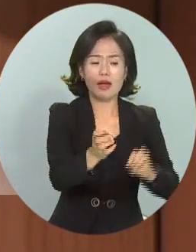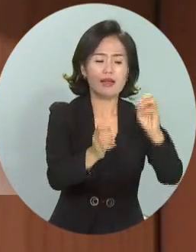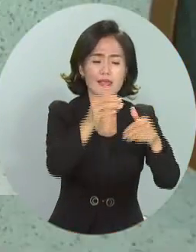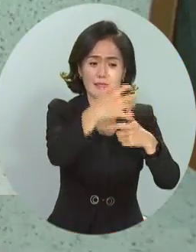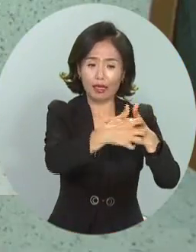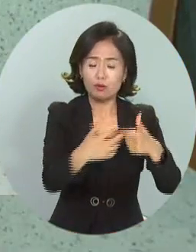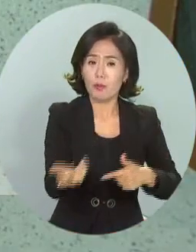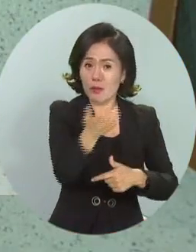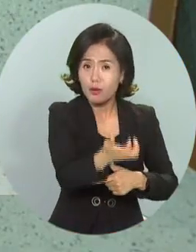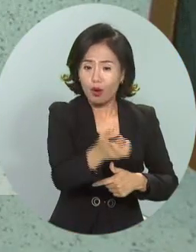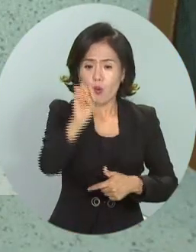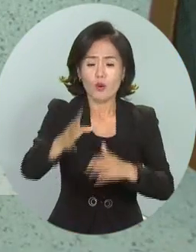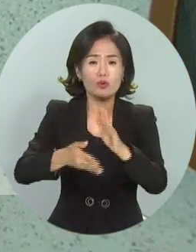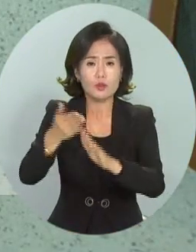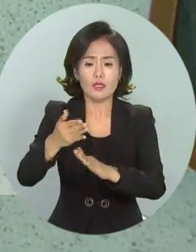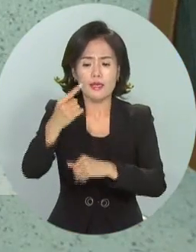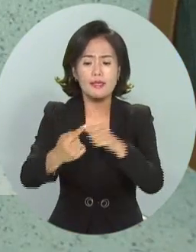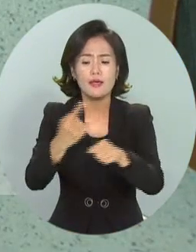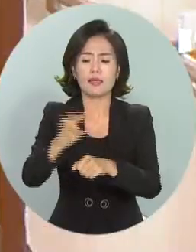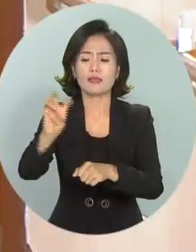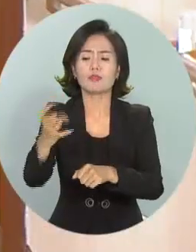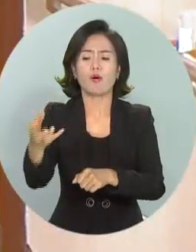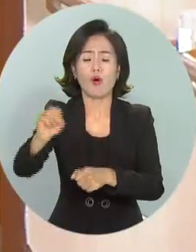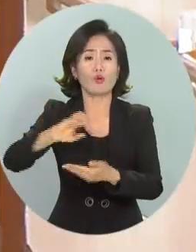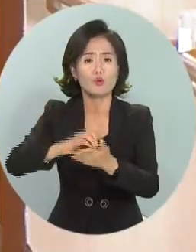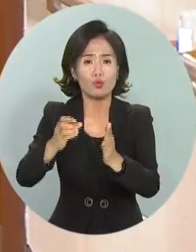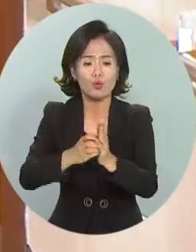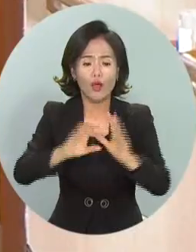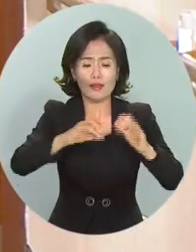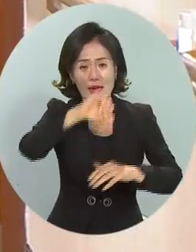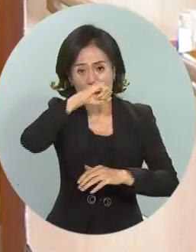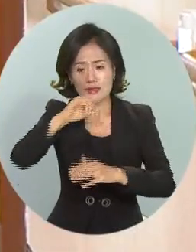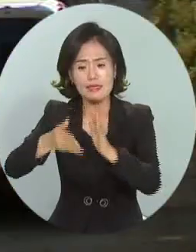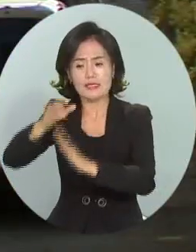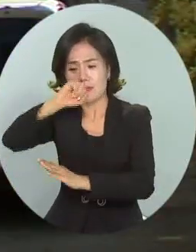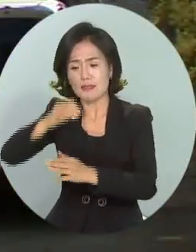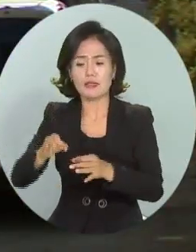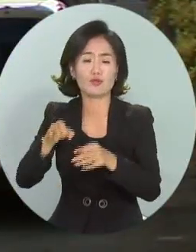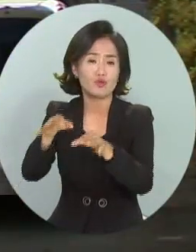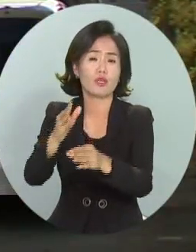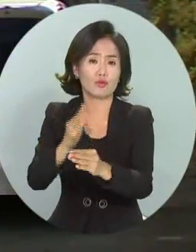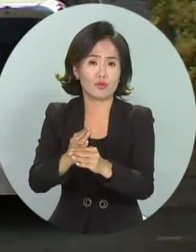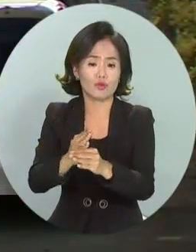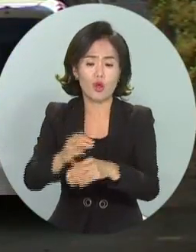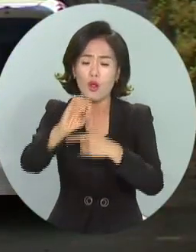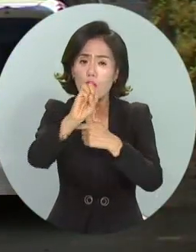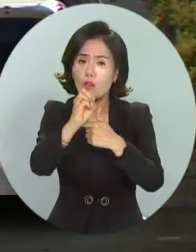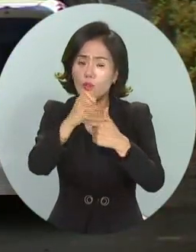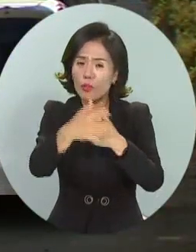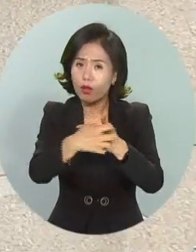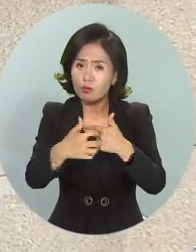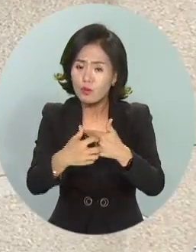시설에는 광주시가 한해 30억 원 규모의 국비와 시비를 지원하고 있습니다 나주에 있는 정신요양원 시설에